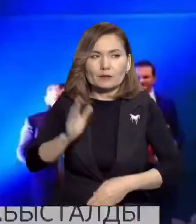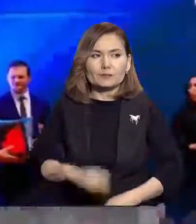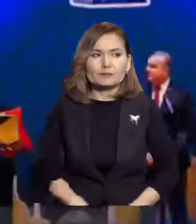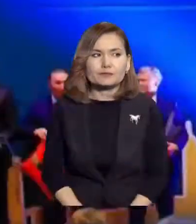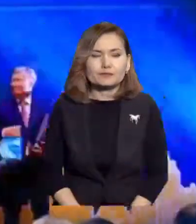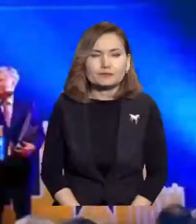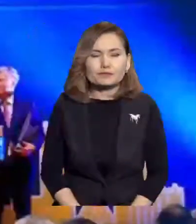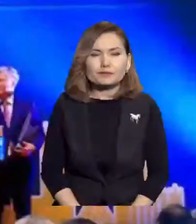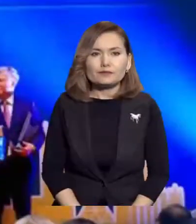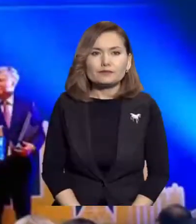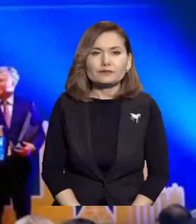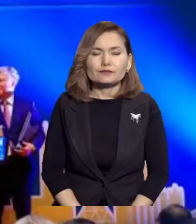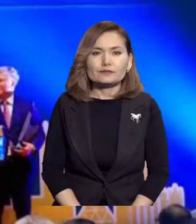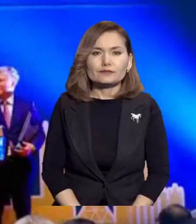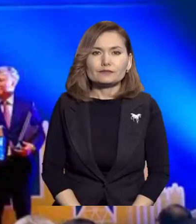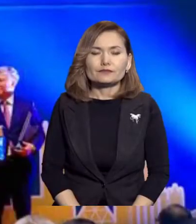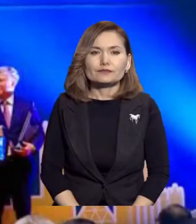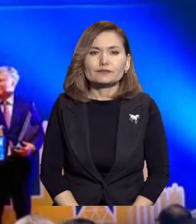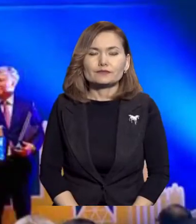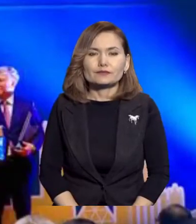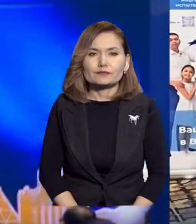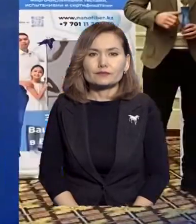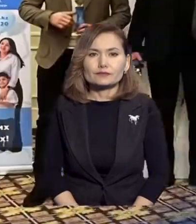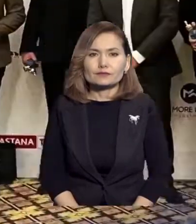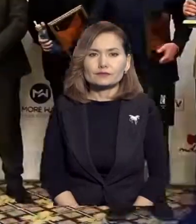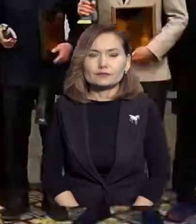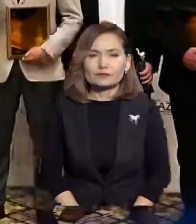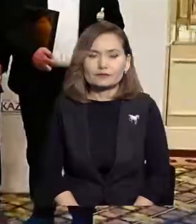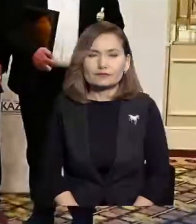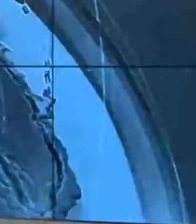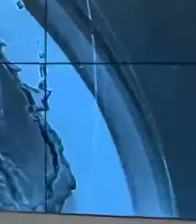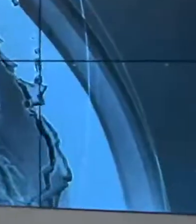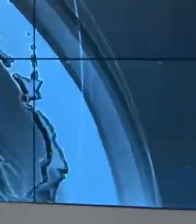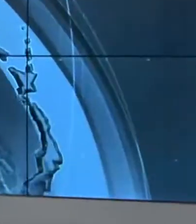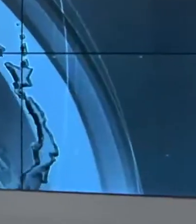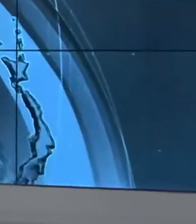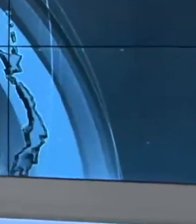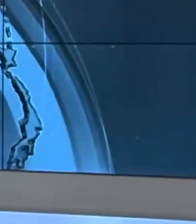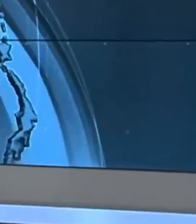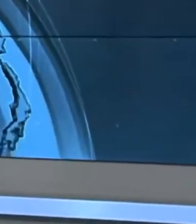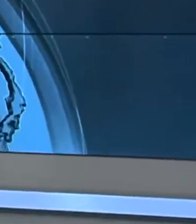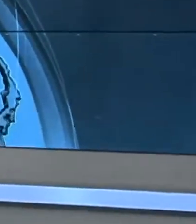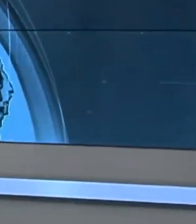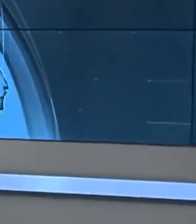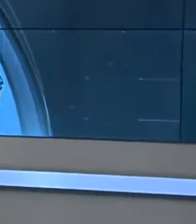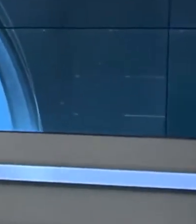Ботагөз Қайырбекова, Дәулетбек Абдрахман, Қазақстан ұлттық арнасы.